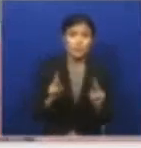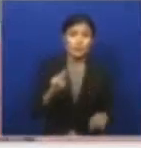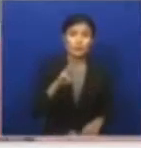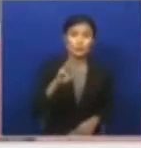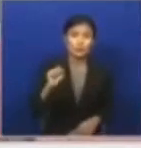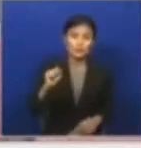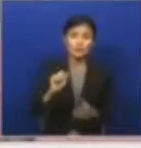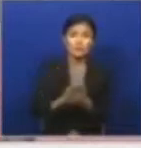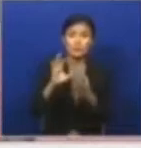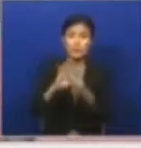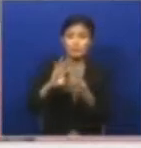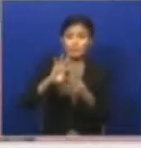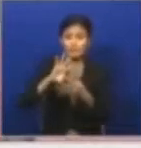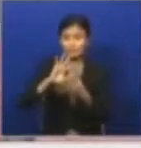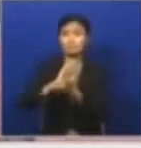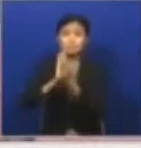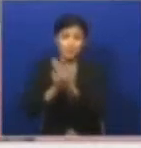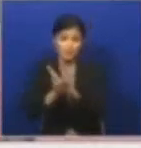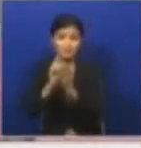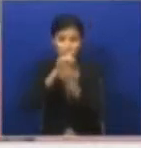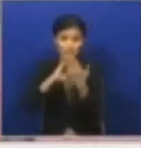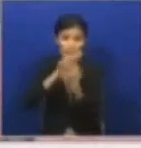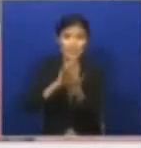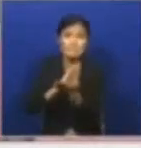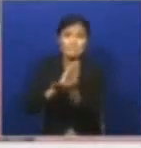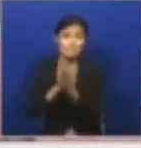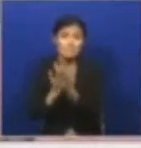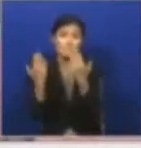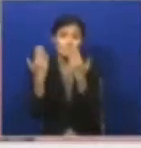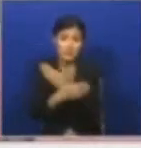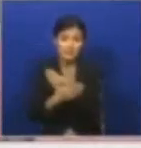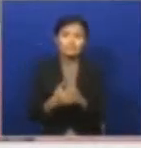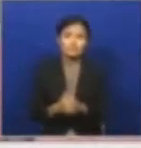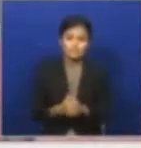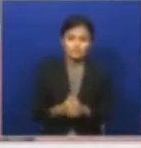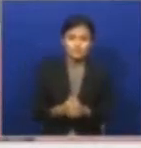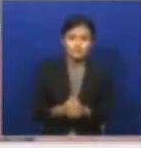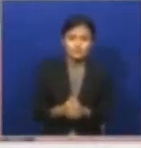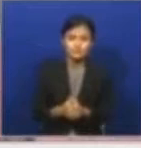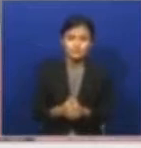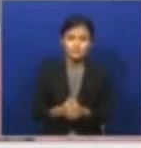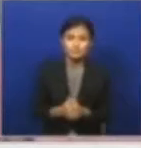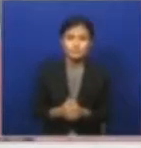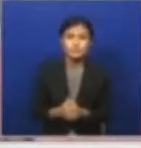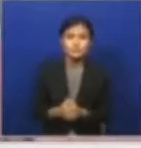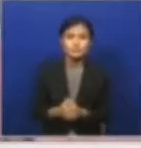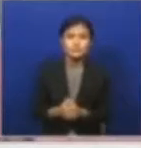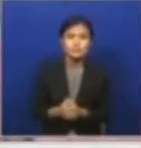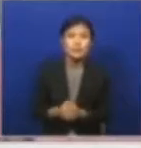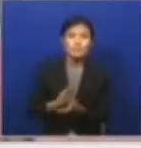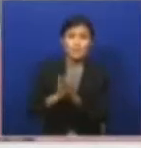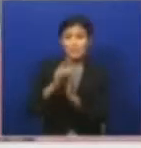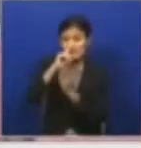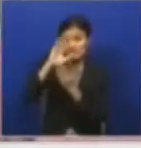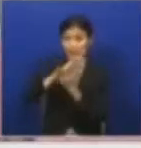ามัญเรื่องการปฏิรูปประเทศผมขอสรุปสาระสำคัญถามท่านเ